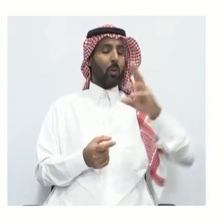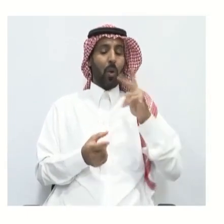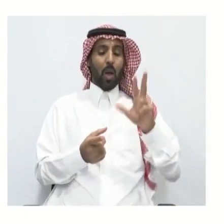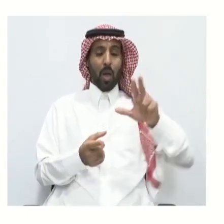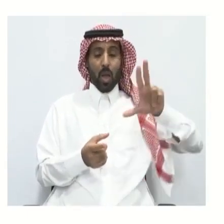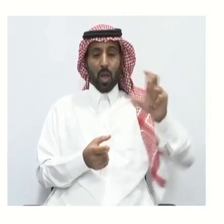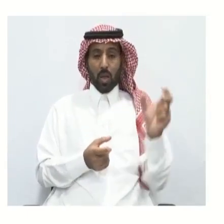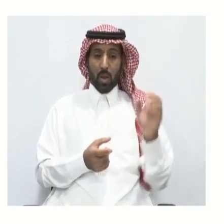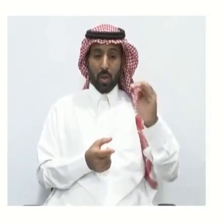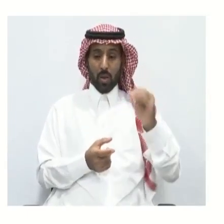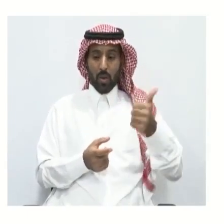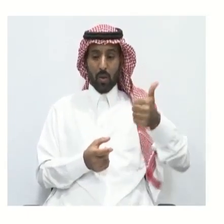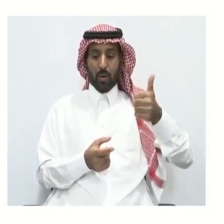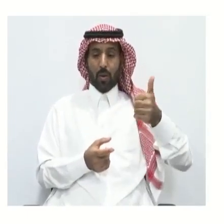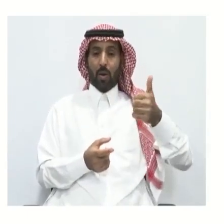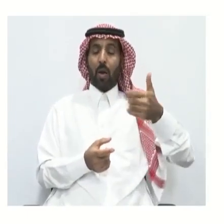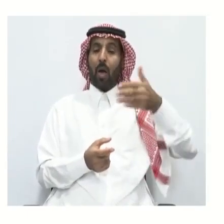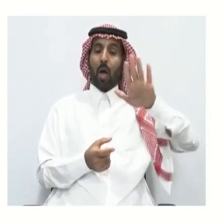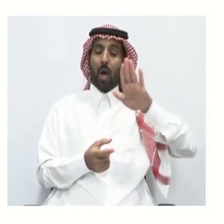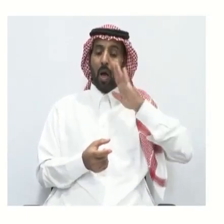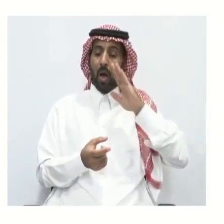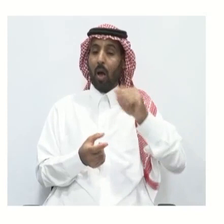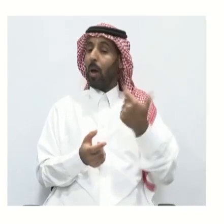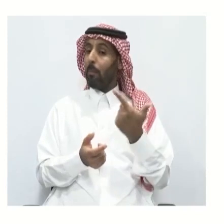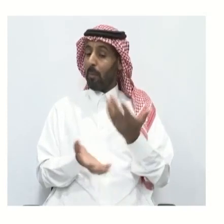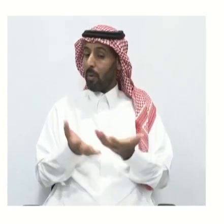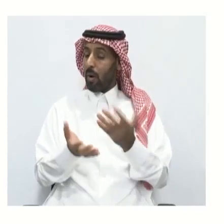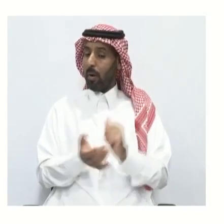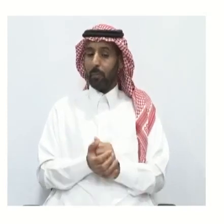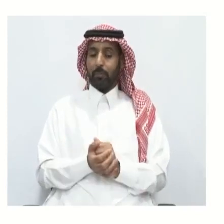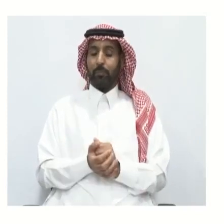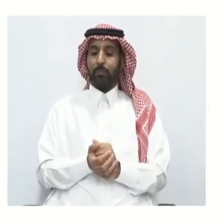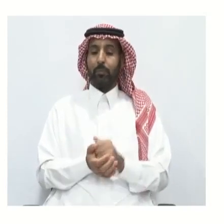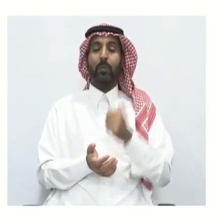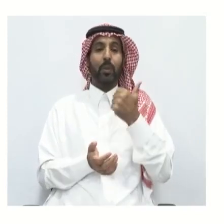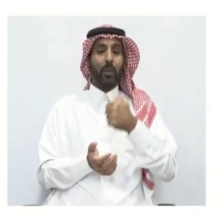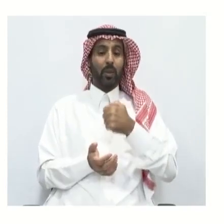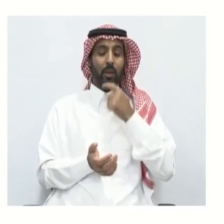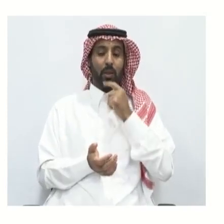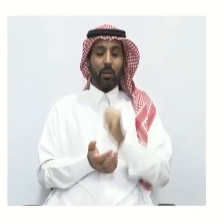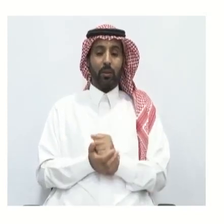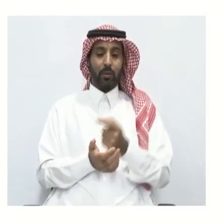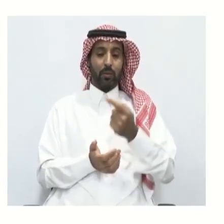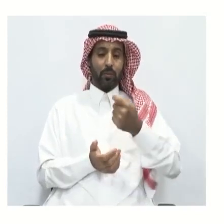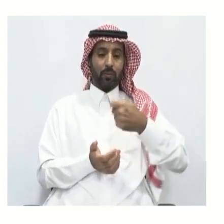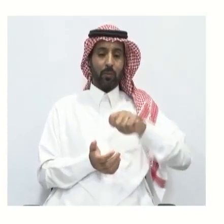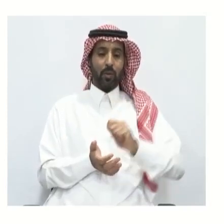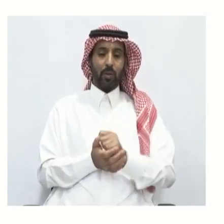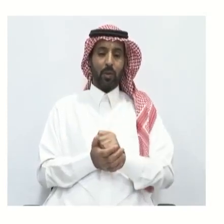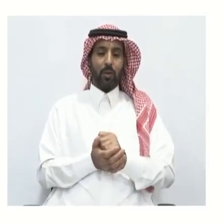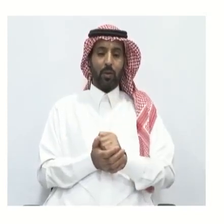طبعا من الجدول الدوري كتله المحاصره 60.546 مولات النحاس نستخدم